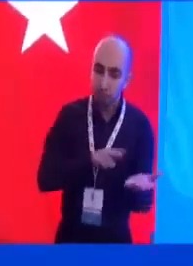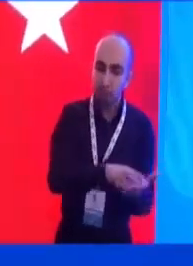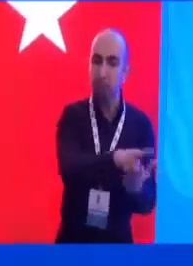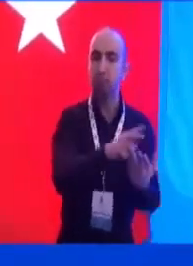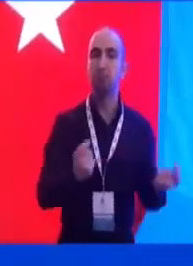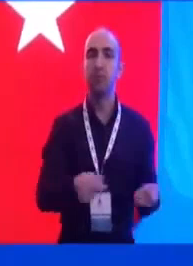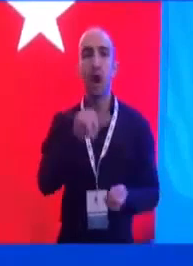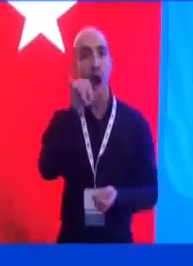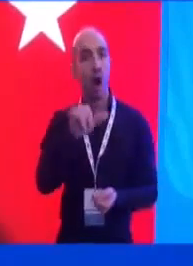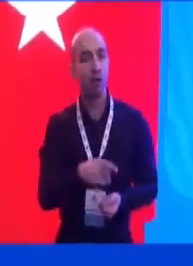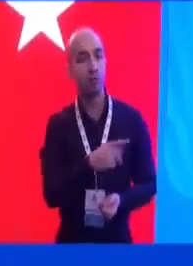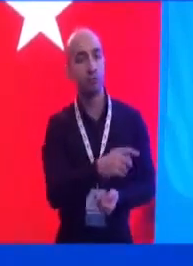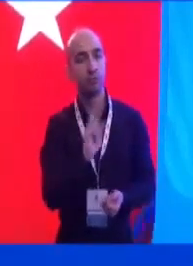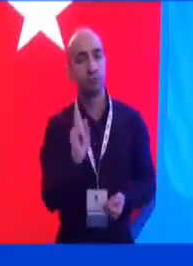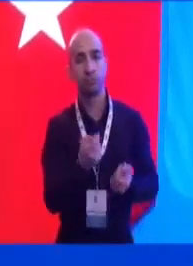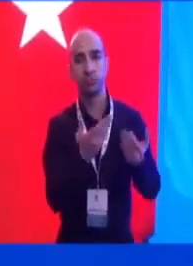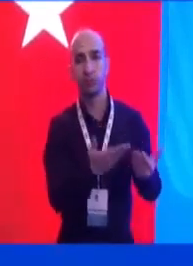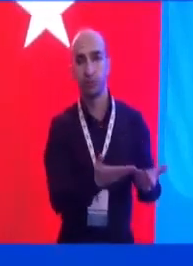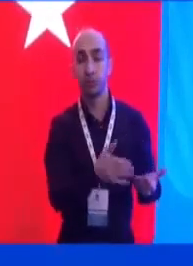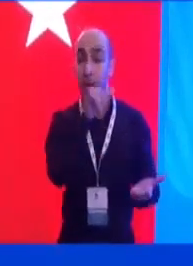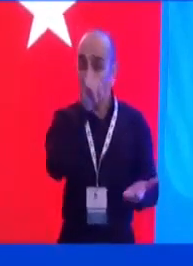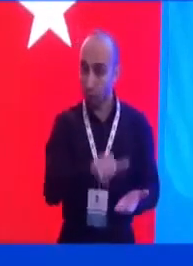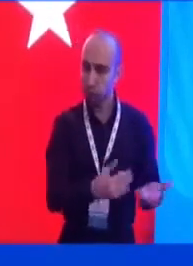ettikleri yeri bulsunlar, hak ettikleri